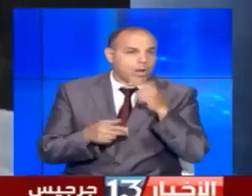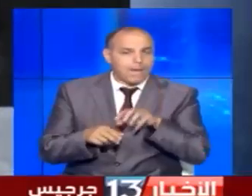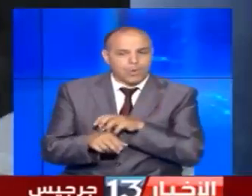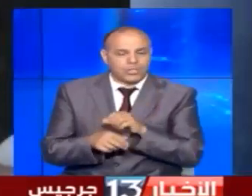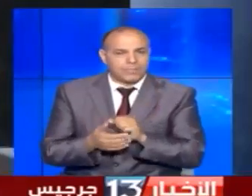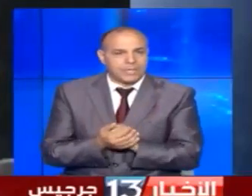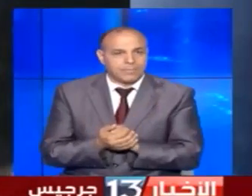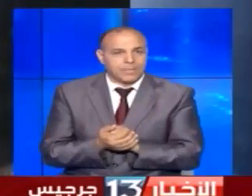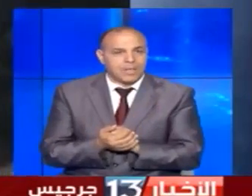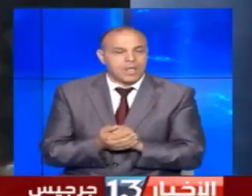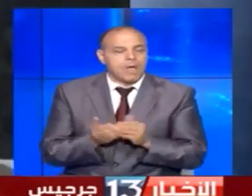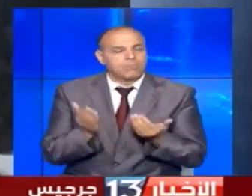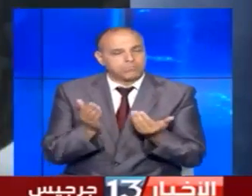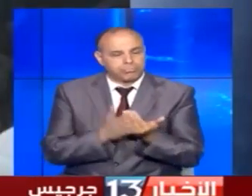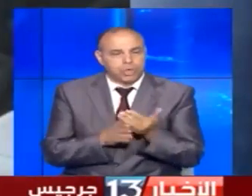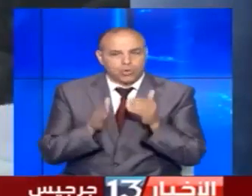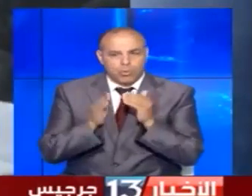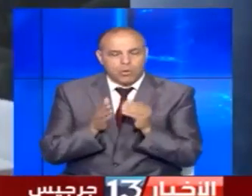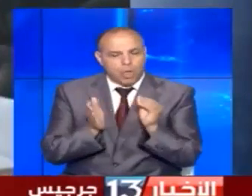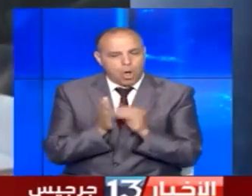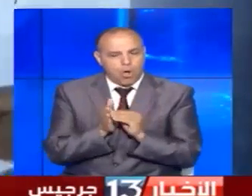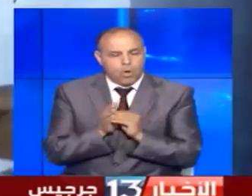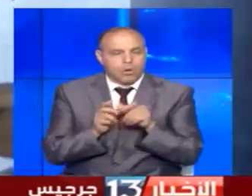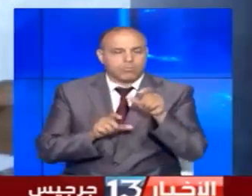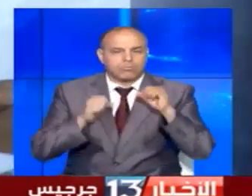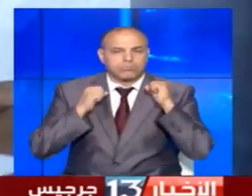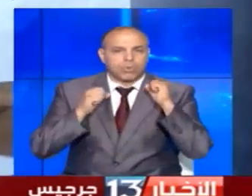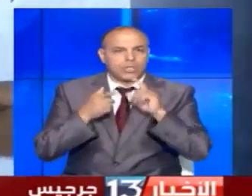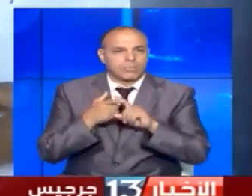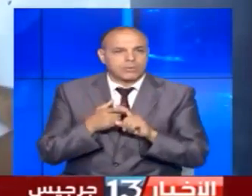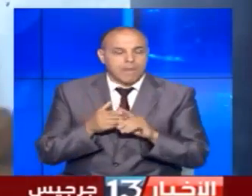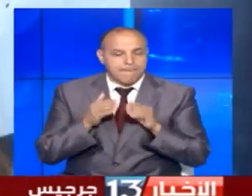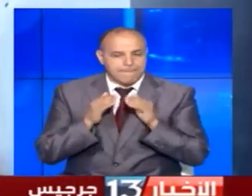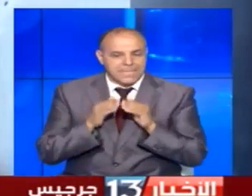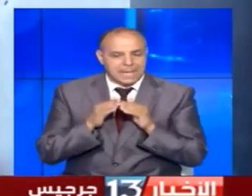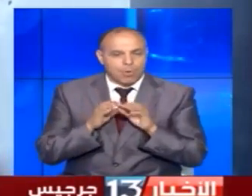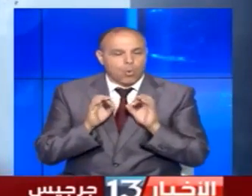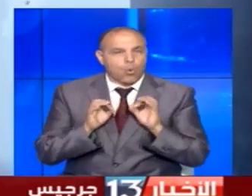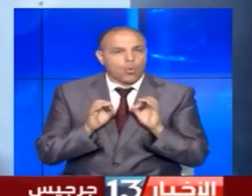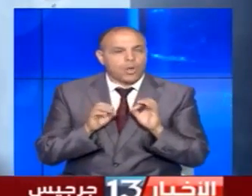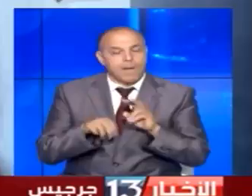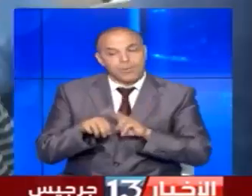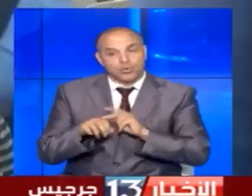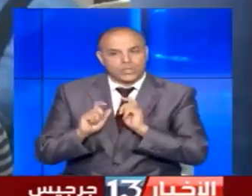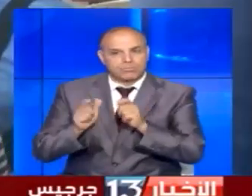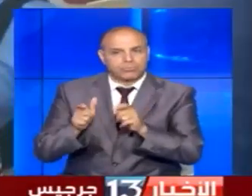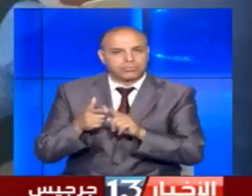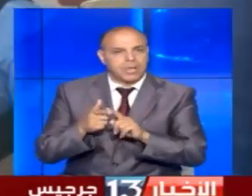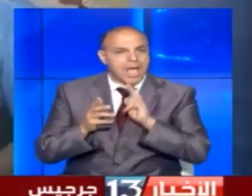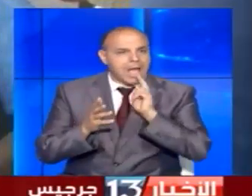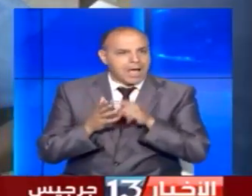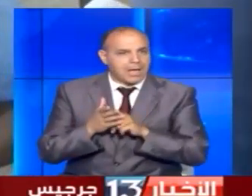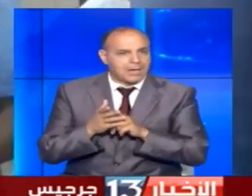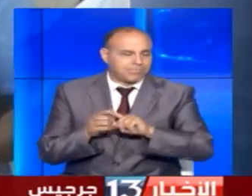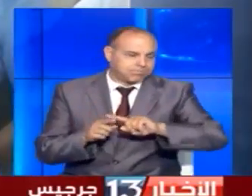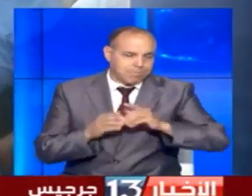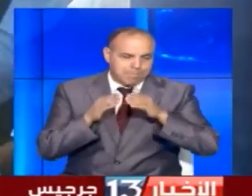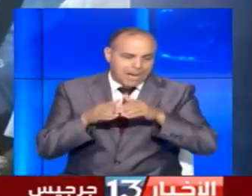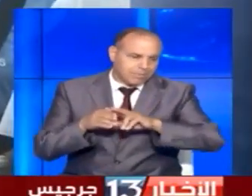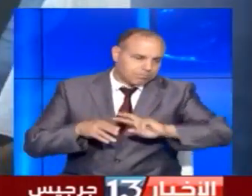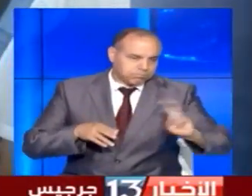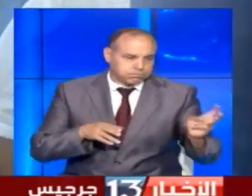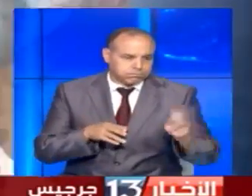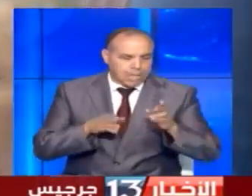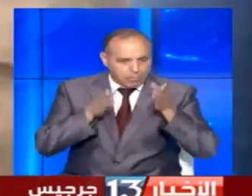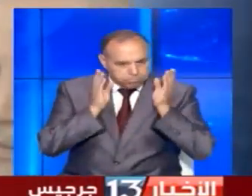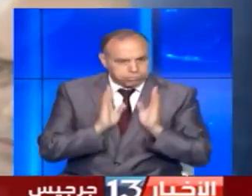المعتمدية، تجددت مطالب هؤلاء المحتجين مطالبهم للسلطات الرسمية بإقرار خط بحري